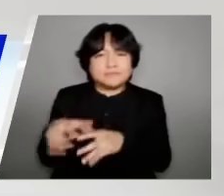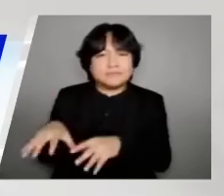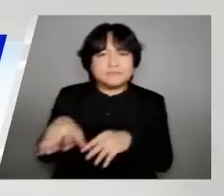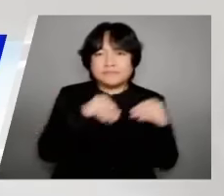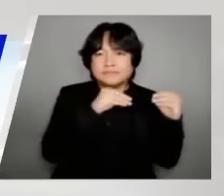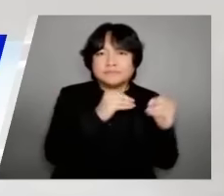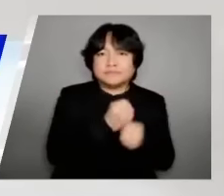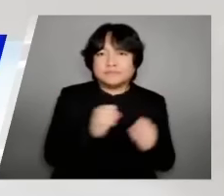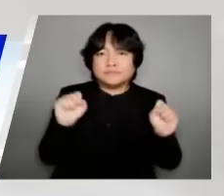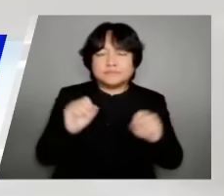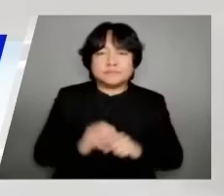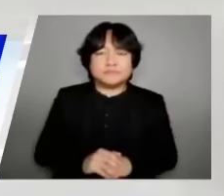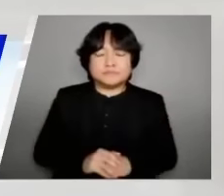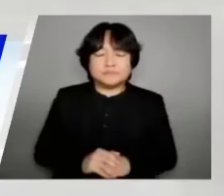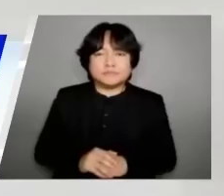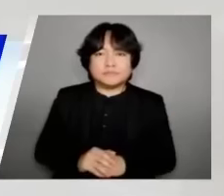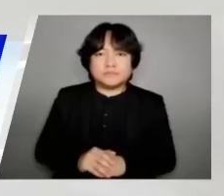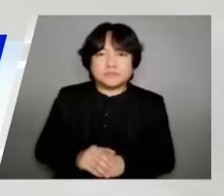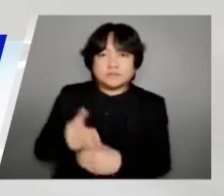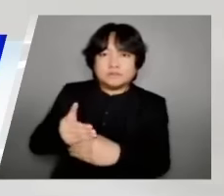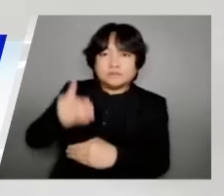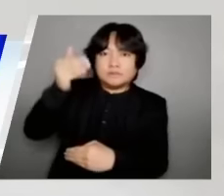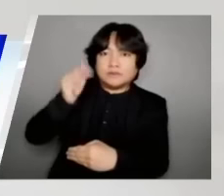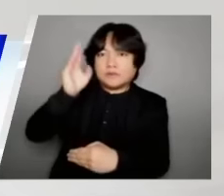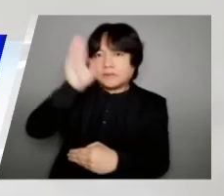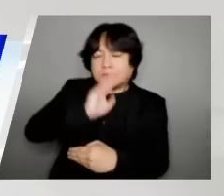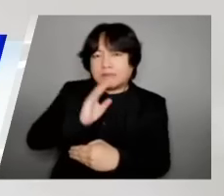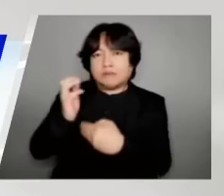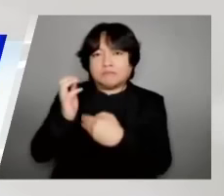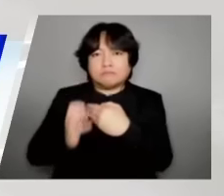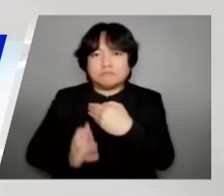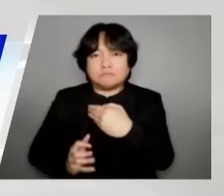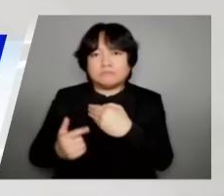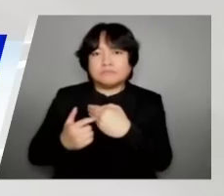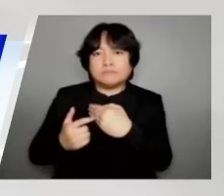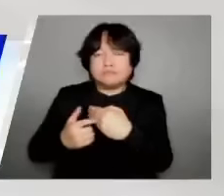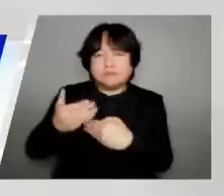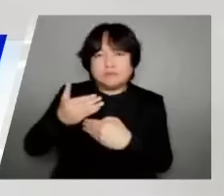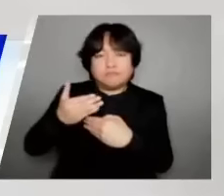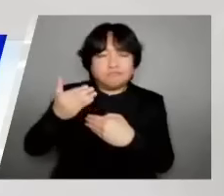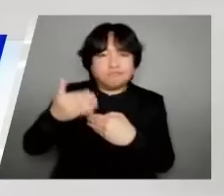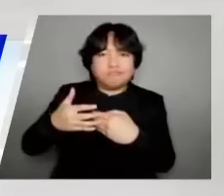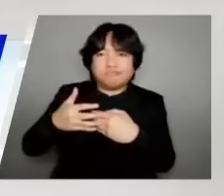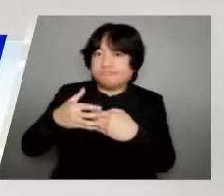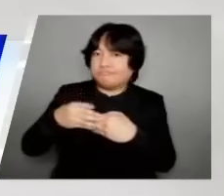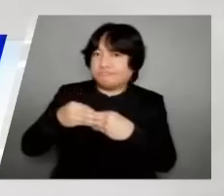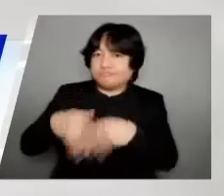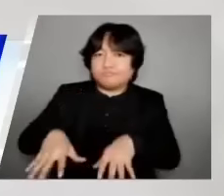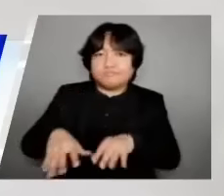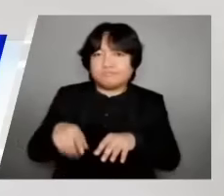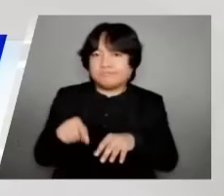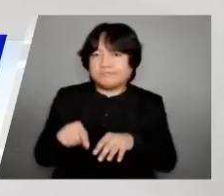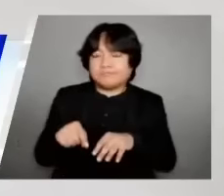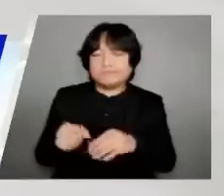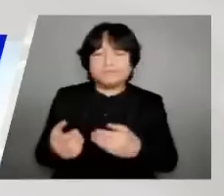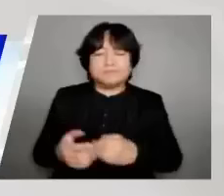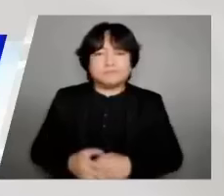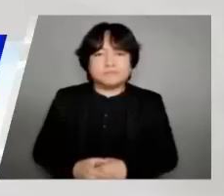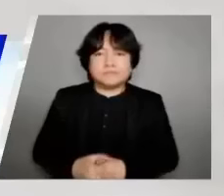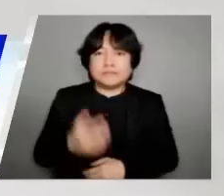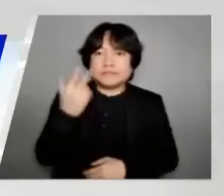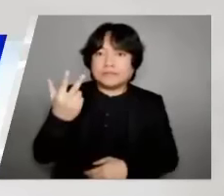na pader at bitak-bitak na sahig na lang ang mababakas sa pinaghirapang tirahan. Sa hilerang ito, tatlong bahay ang gumuho, pati